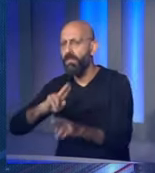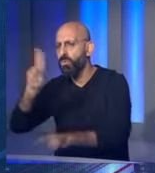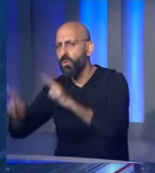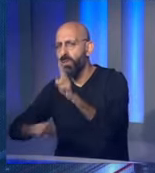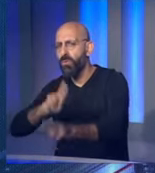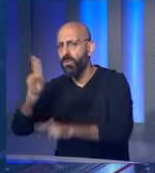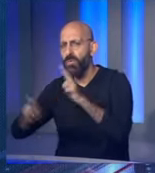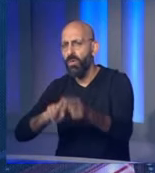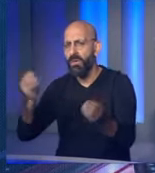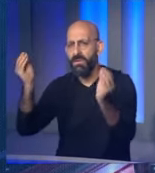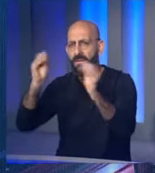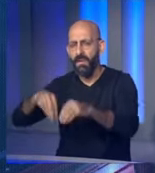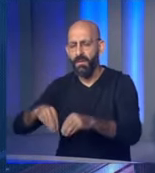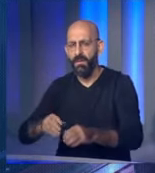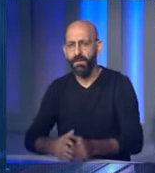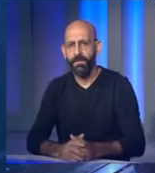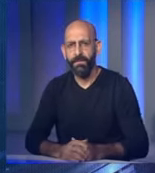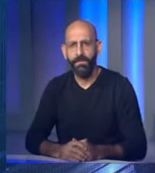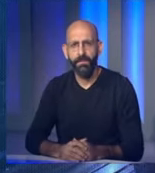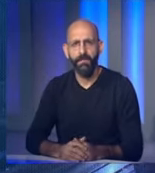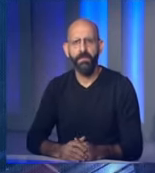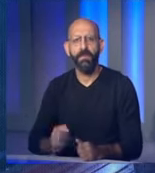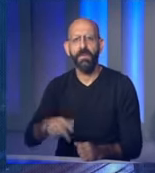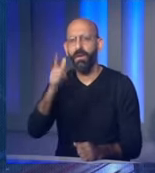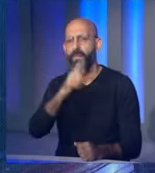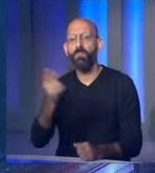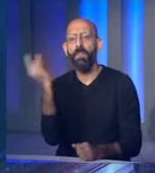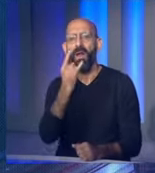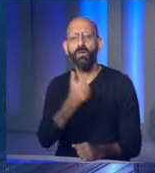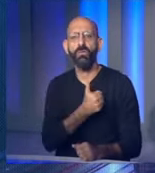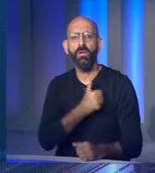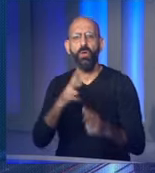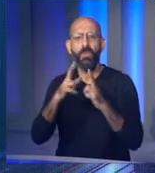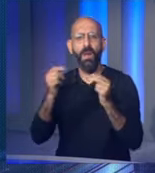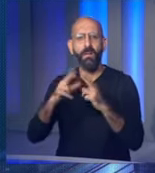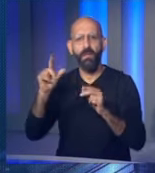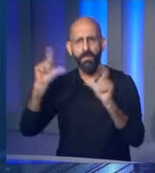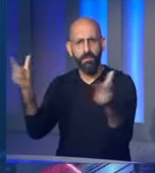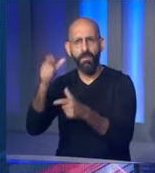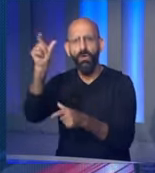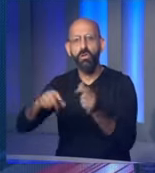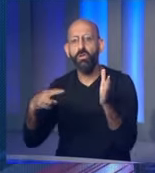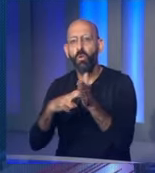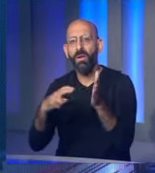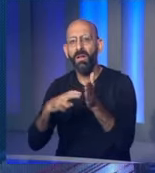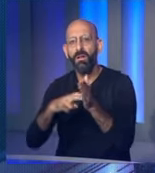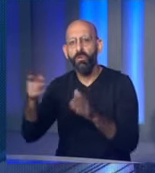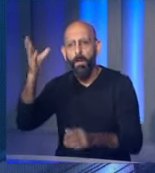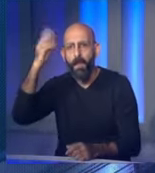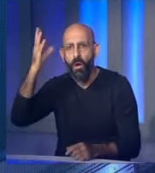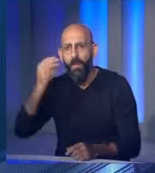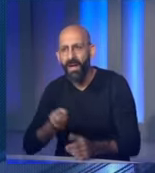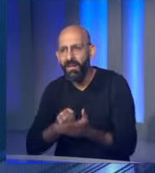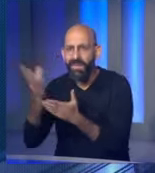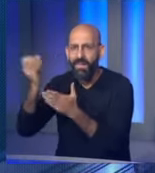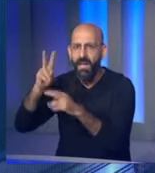التحقيق مع الموقوف باشراف القضاء المختص والى ذلك احالت مديريه المخابرات في الجيش بتاريخ اليوم على القضاء المختص السوري